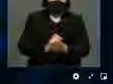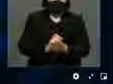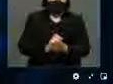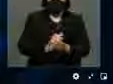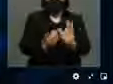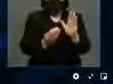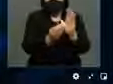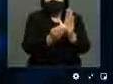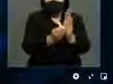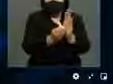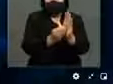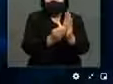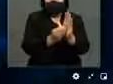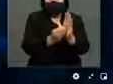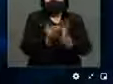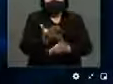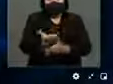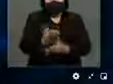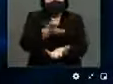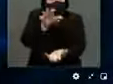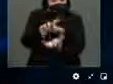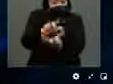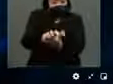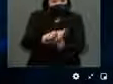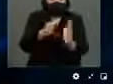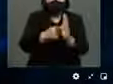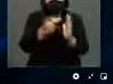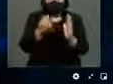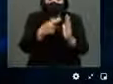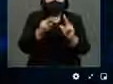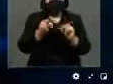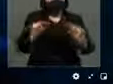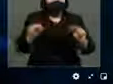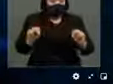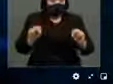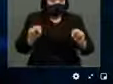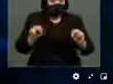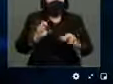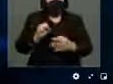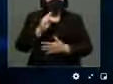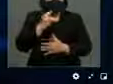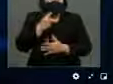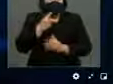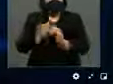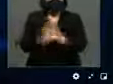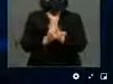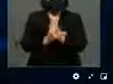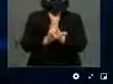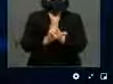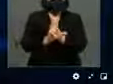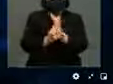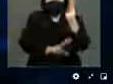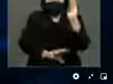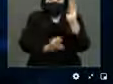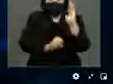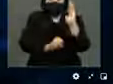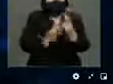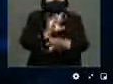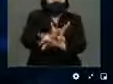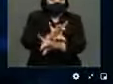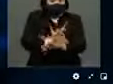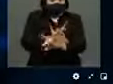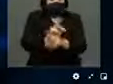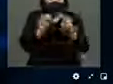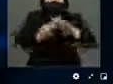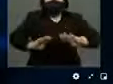หานครสมุทรปราการปทุมธานีนนทบุรีสมุทรสาครชลบุรีสงขลาเพชรบุรีน